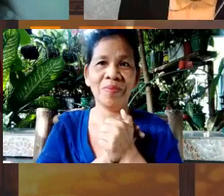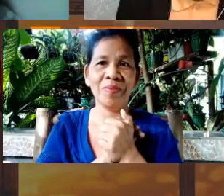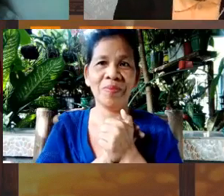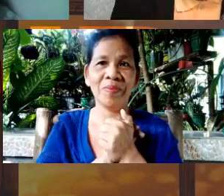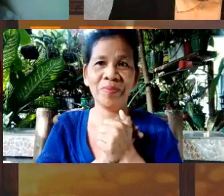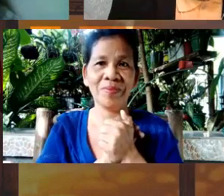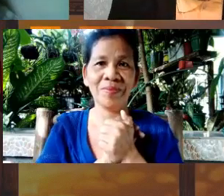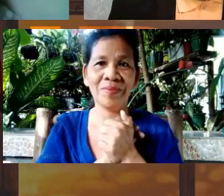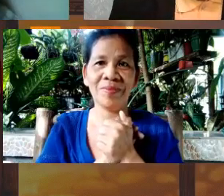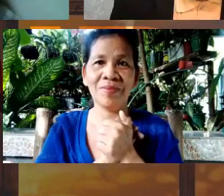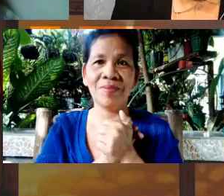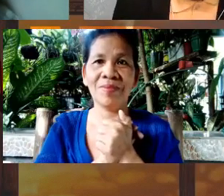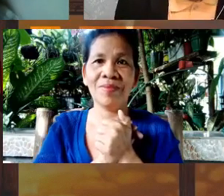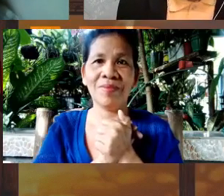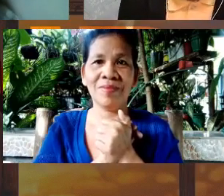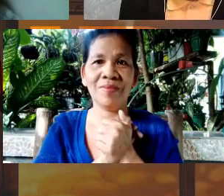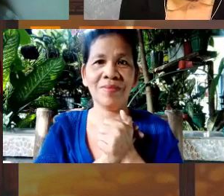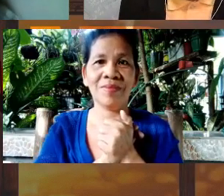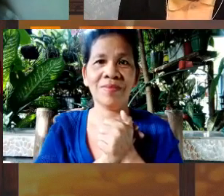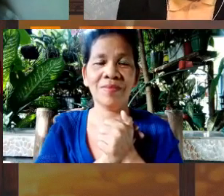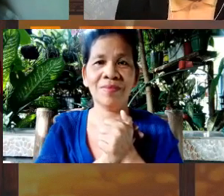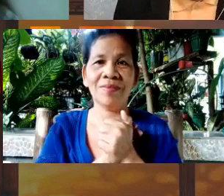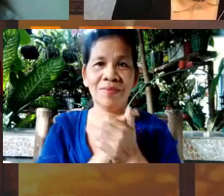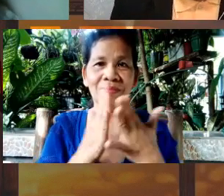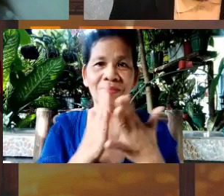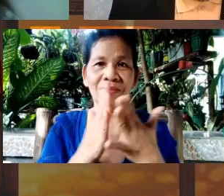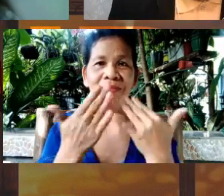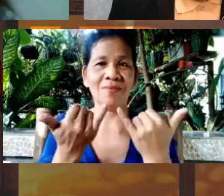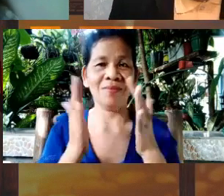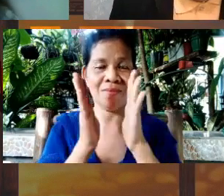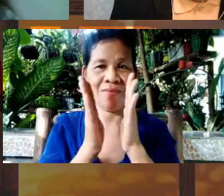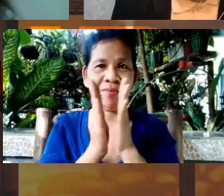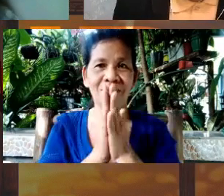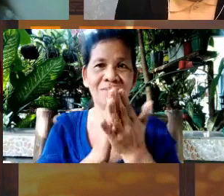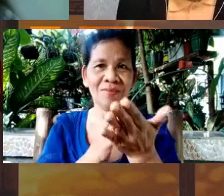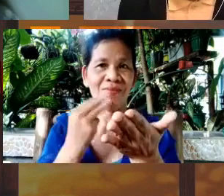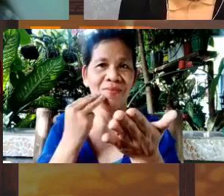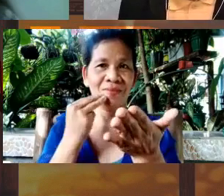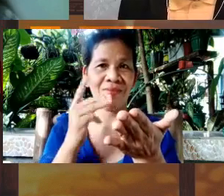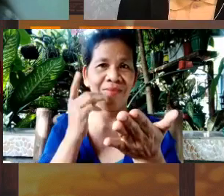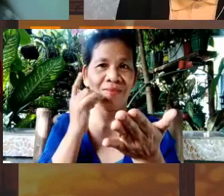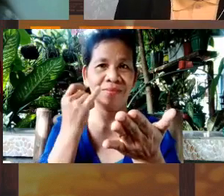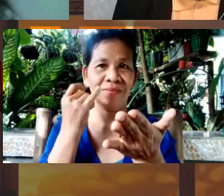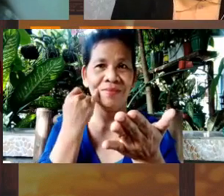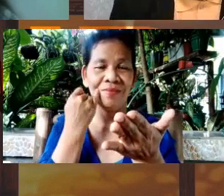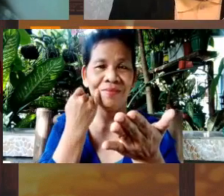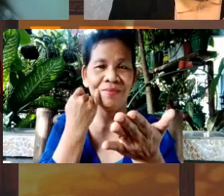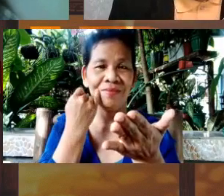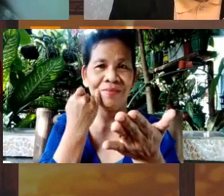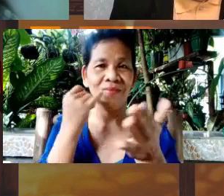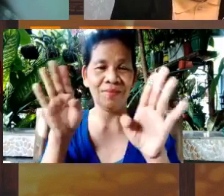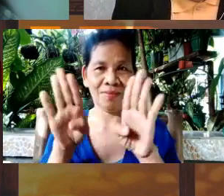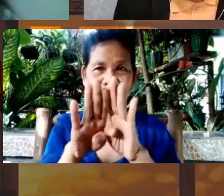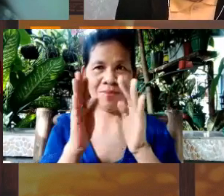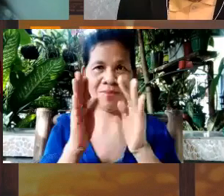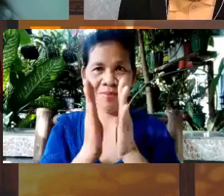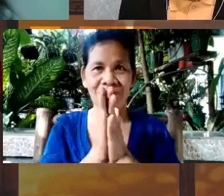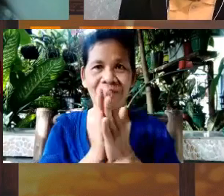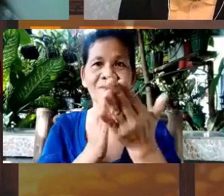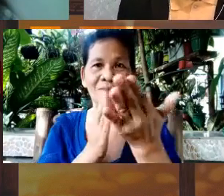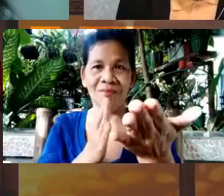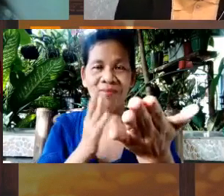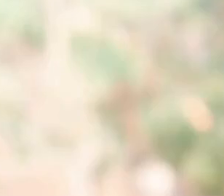Okay, tayo po ay dumako na sa prayer. Pangunahan ni Ma'am Dyra yung closing general prayer at ako po sa mga